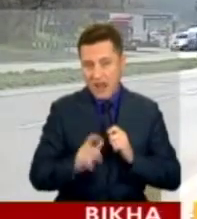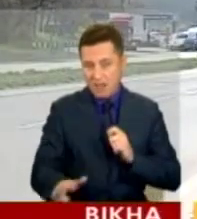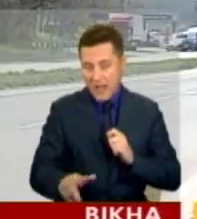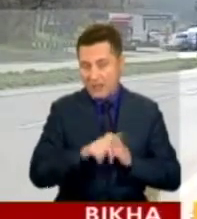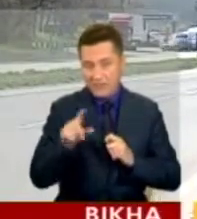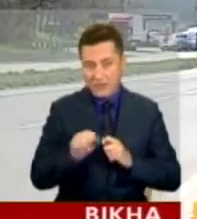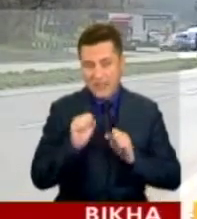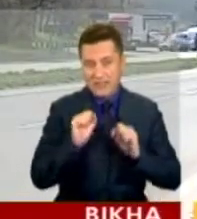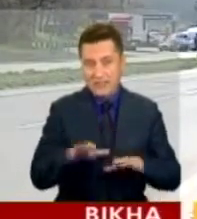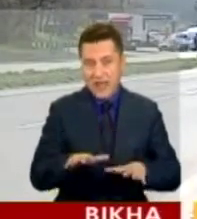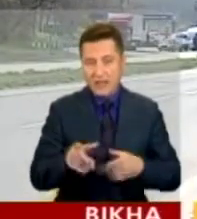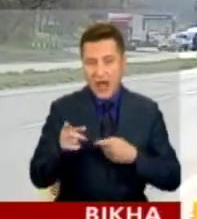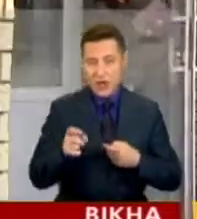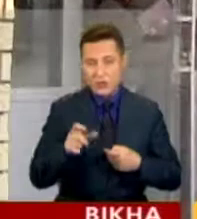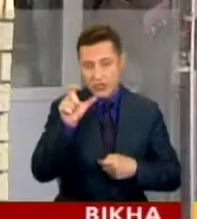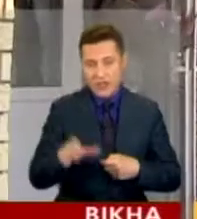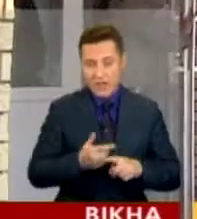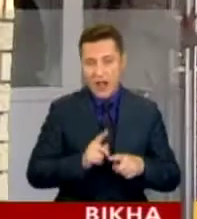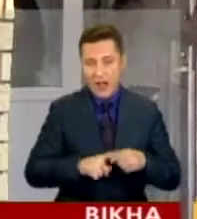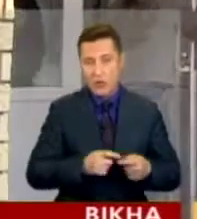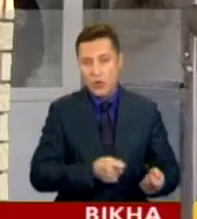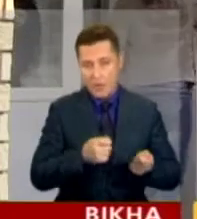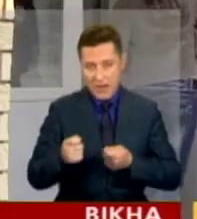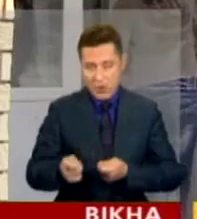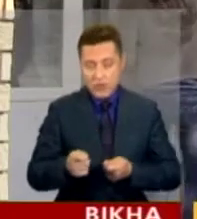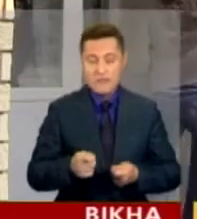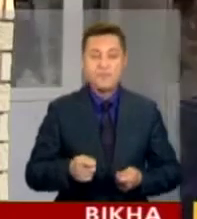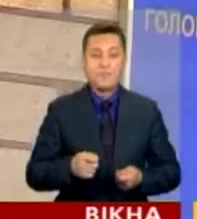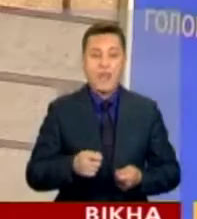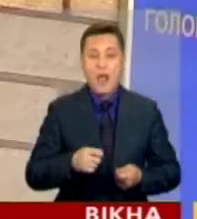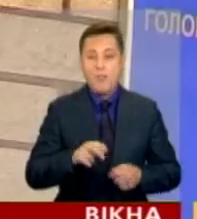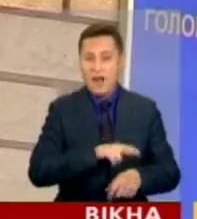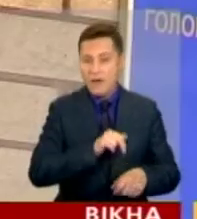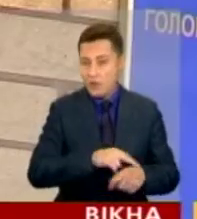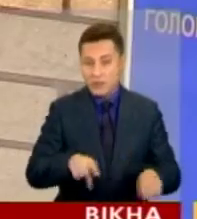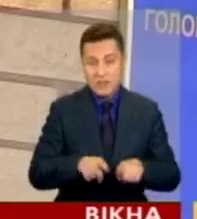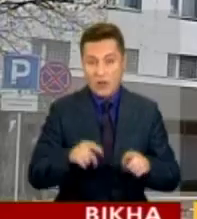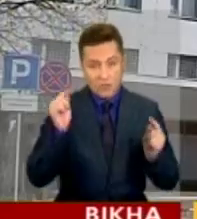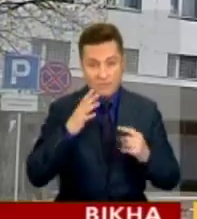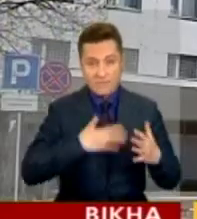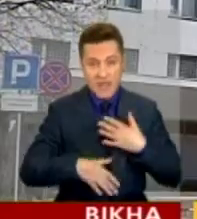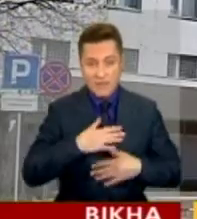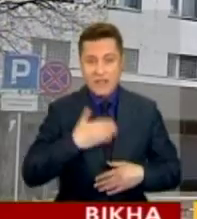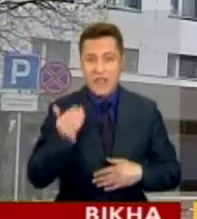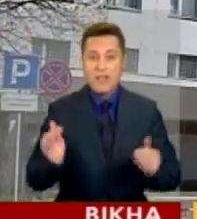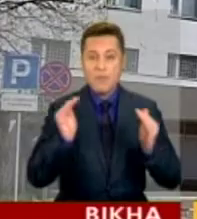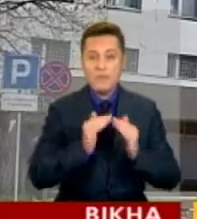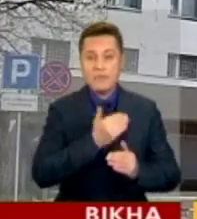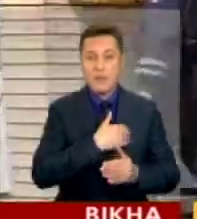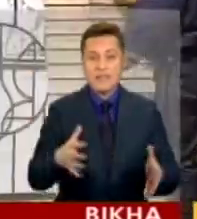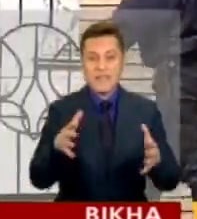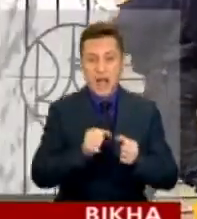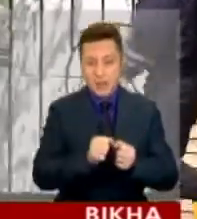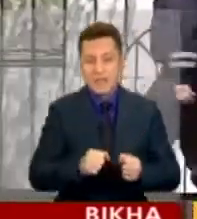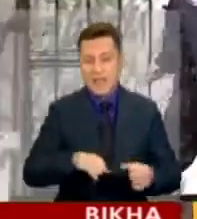за зданное оружие человека, который его принес. Стаханівські правоохоронці від такого в захваті. Це їхнє приміщення вчора намагалися загарбати